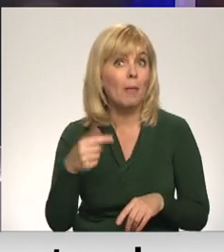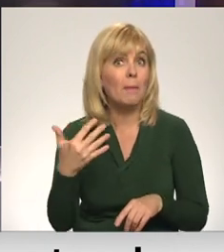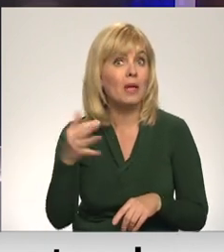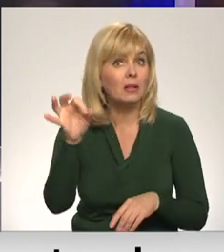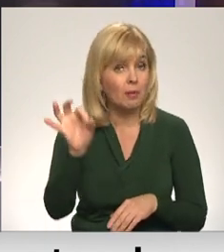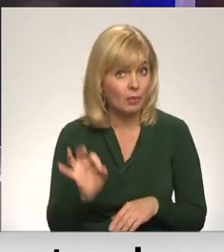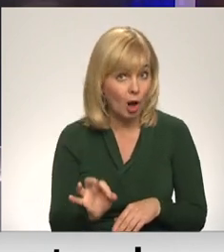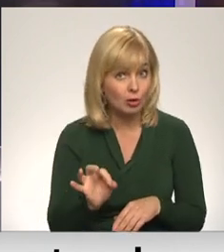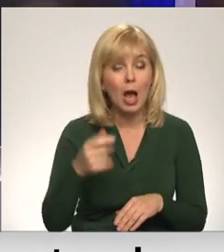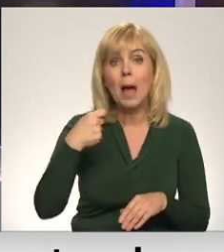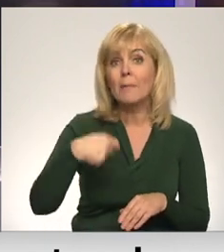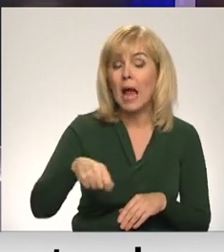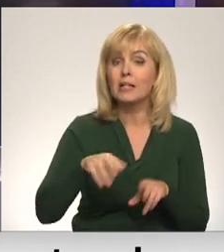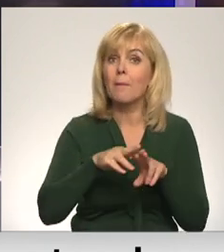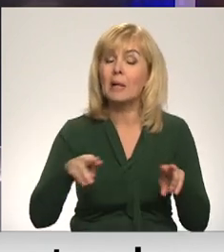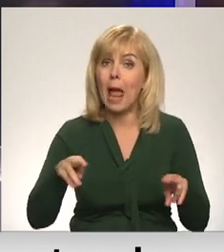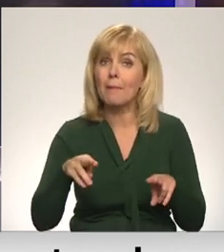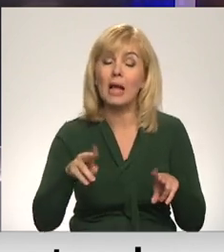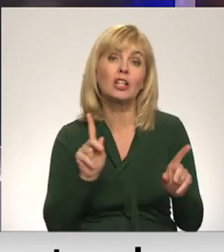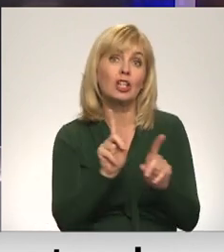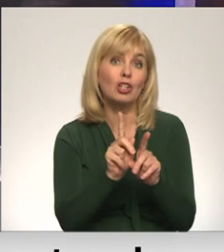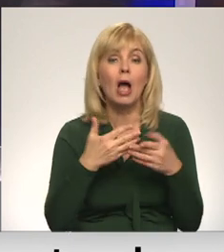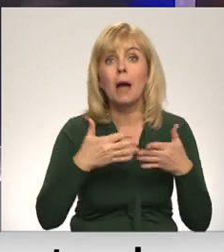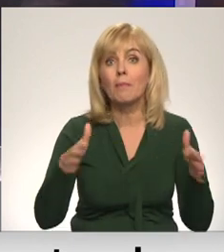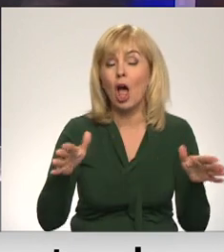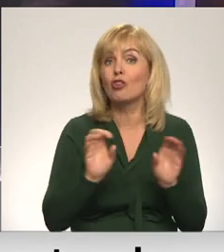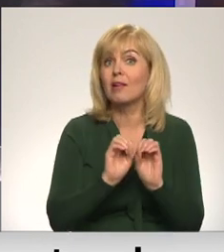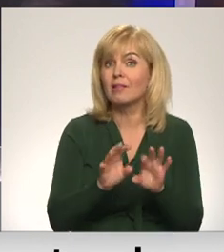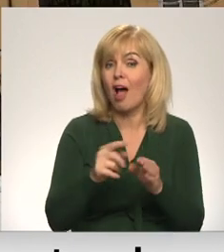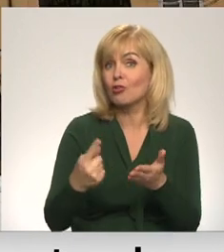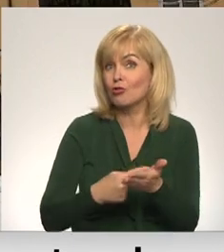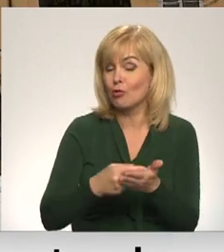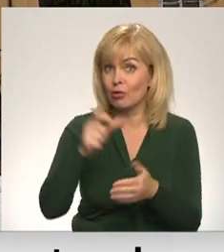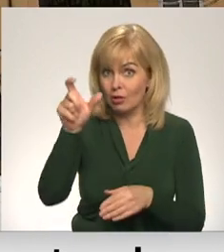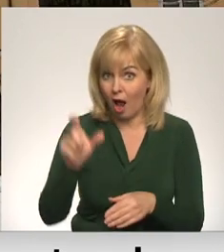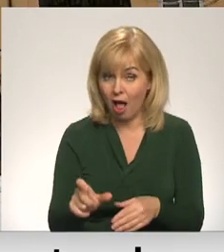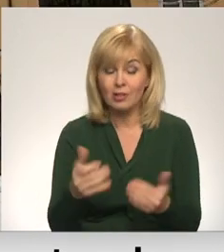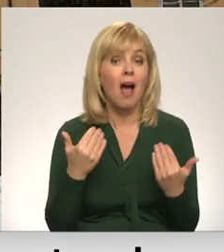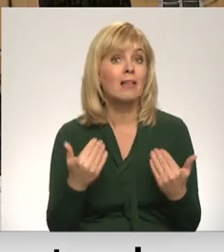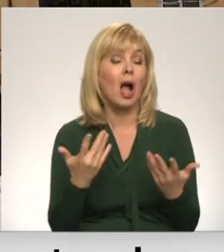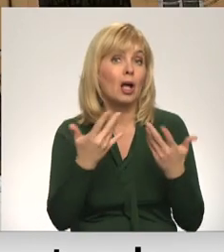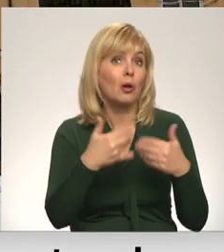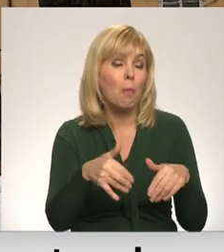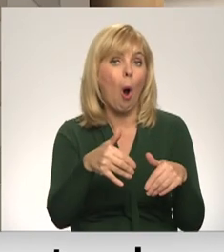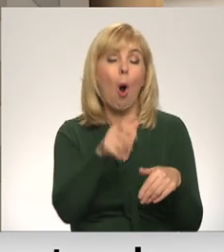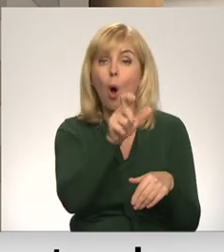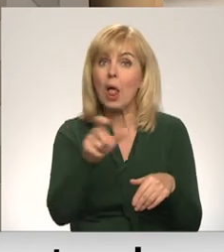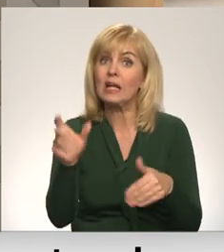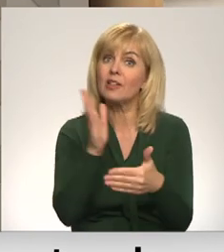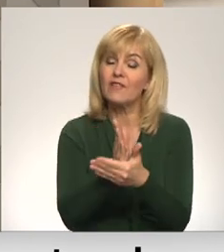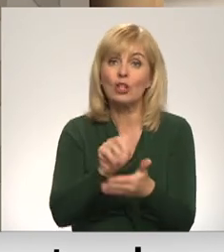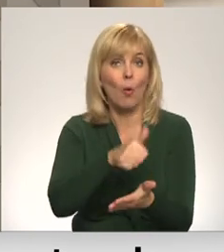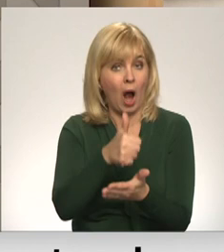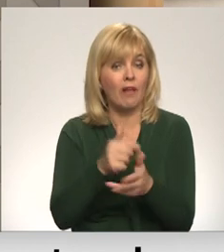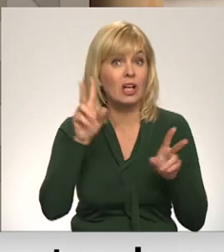36,5%. Par prezidentu un premjerministru tikšanos plašāk stāsta Māris Klūga. Šobrīd politiķu vidū galvenais sarunu temats